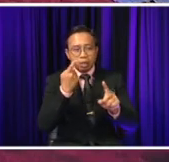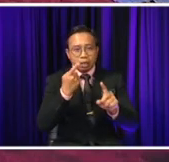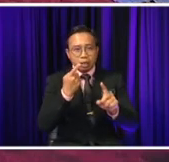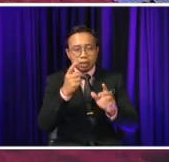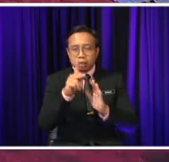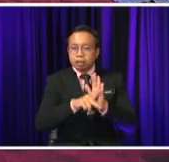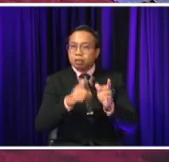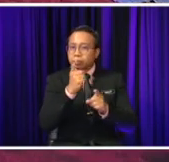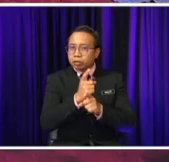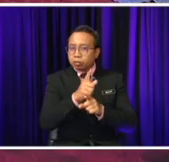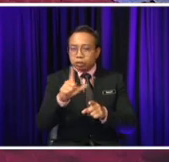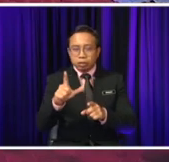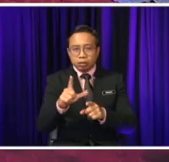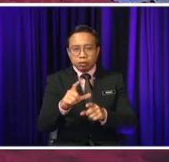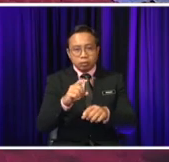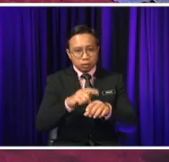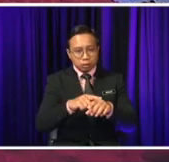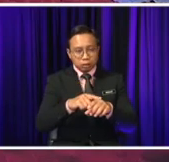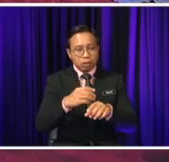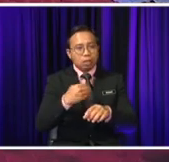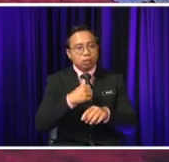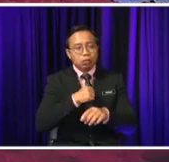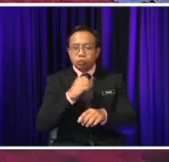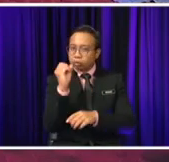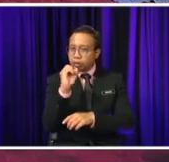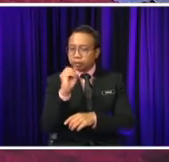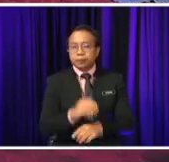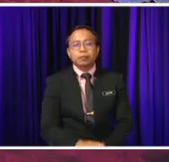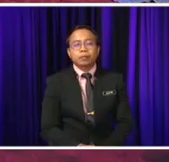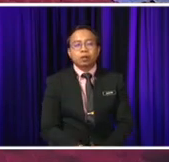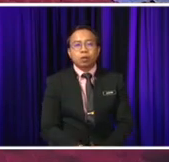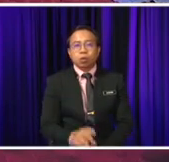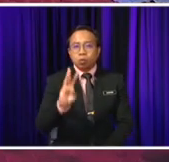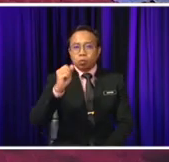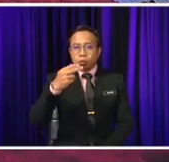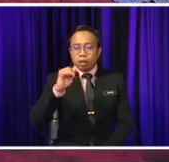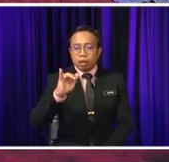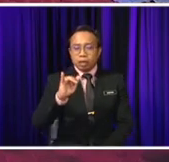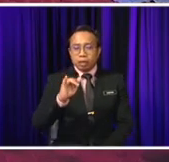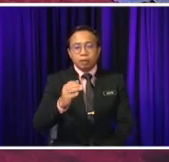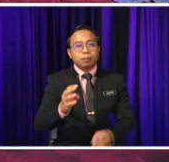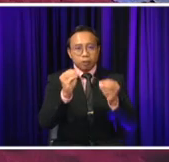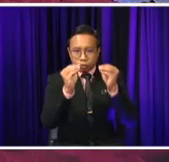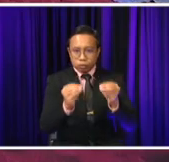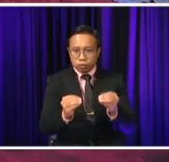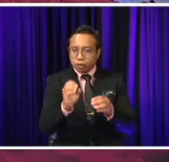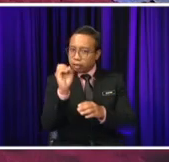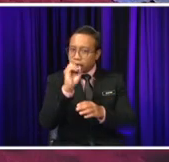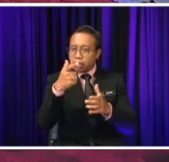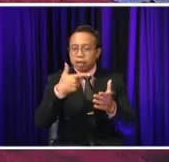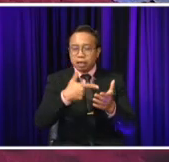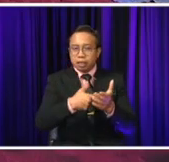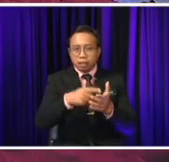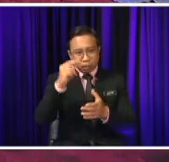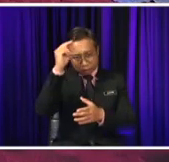kebenaran selepas ketiadaanku Wahai Manusia tidak ada lagi nabi